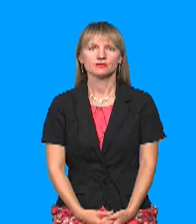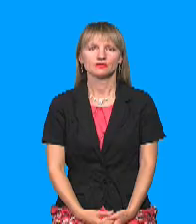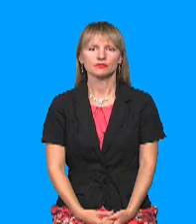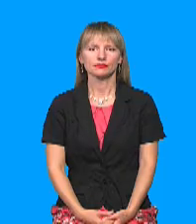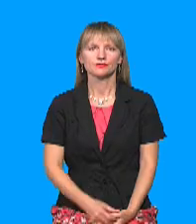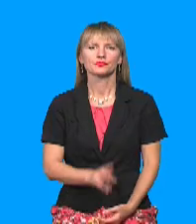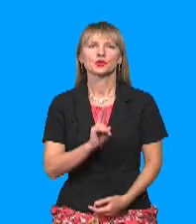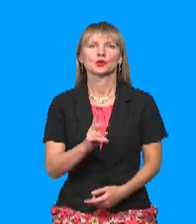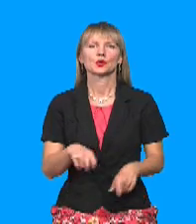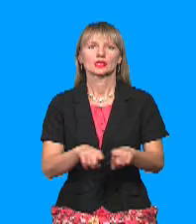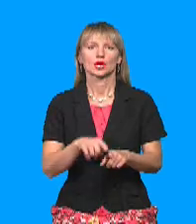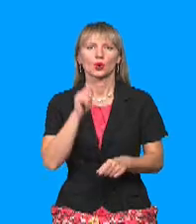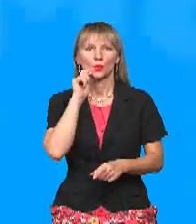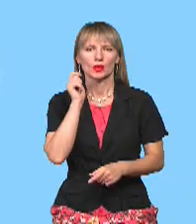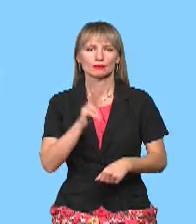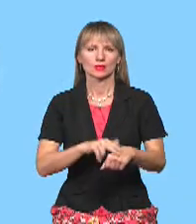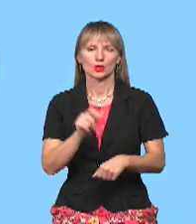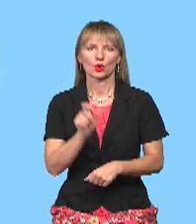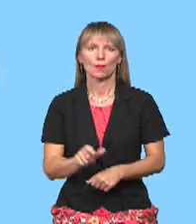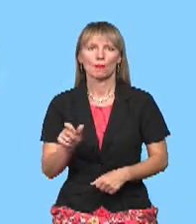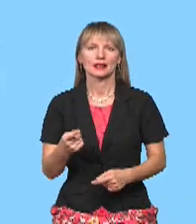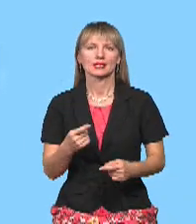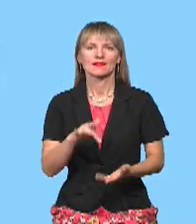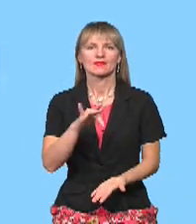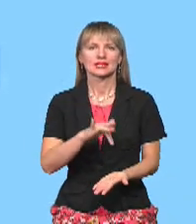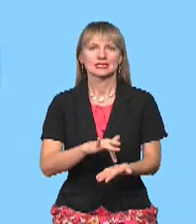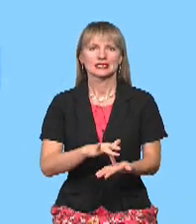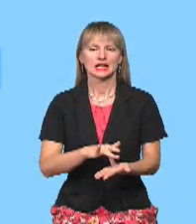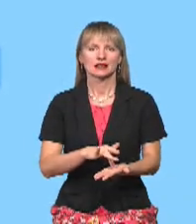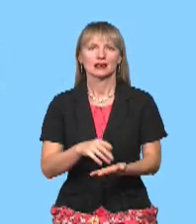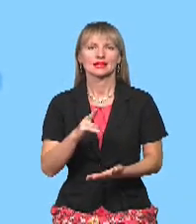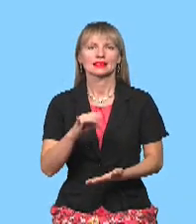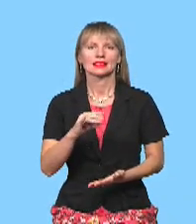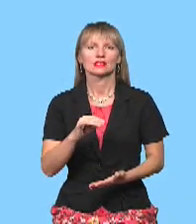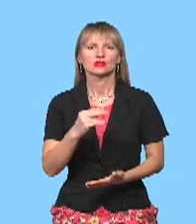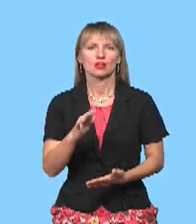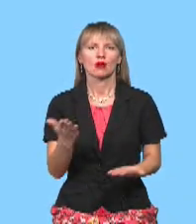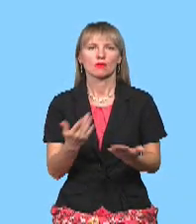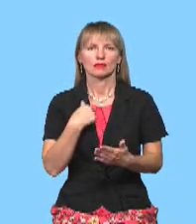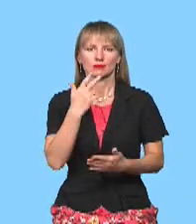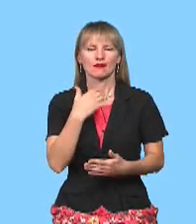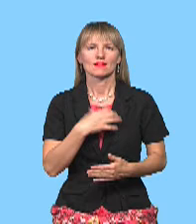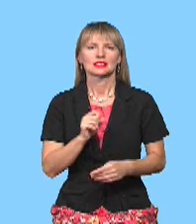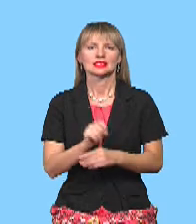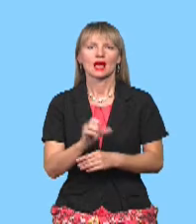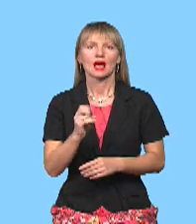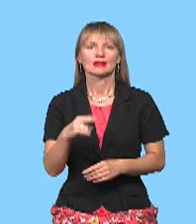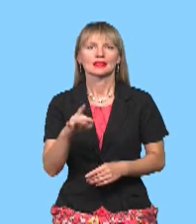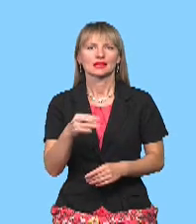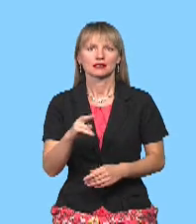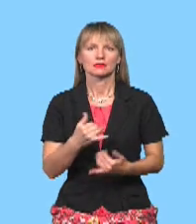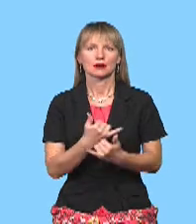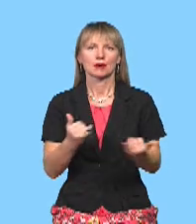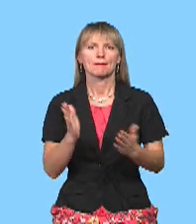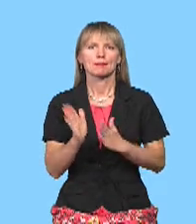Хто такий поліцейський офіцер громади? Це Андрій, дільничний, до якого ми звикли. Основна задача Андрія – забезпечувати порядок на